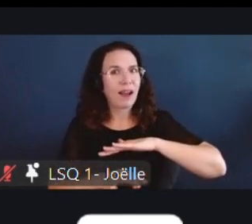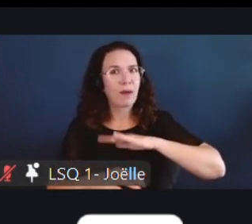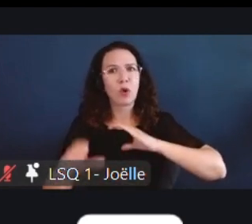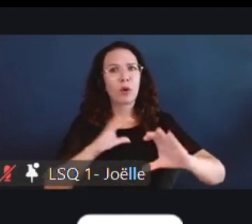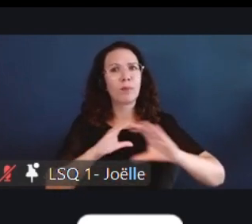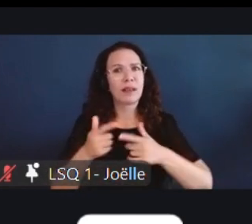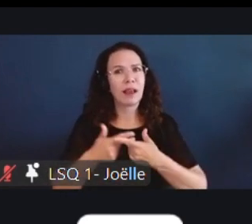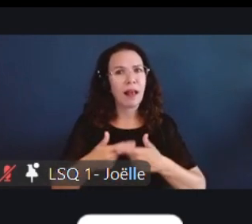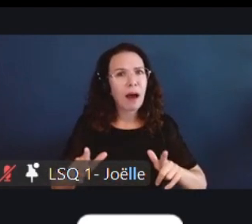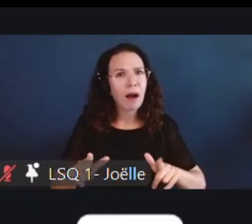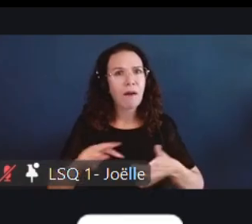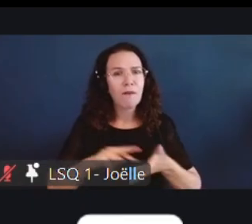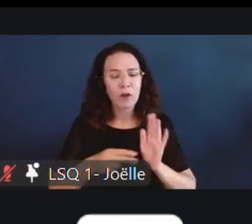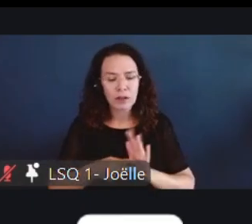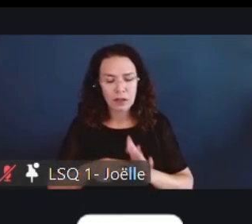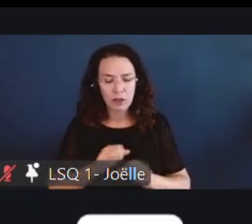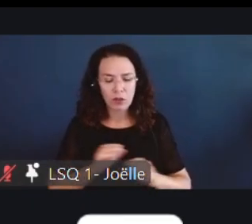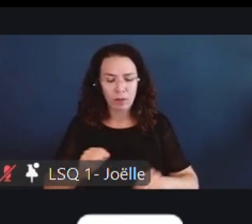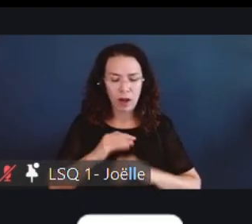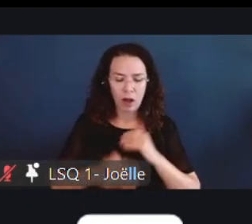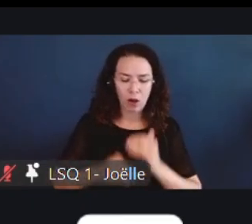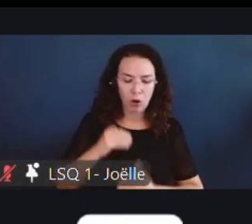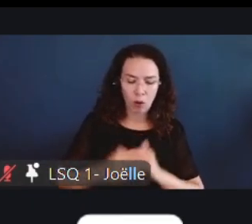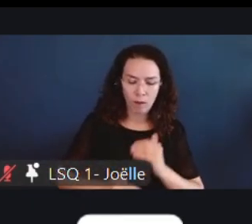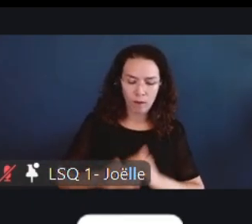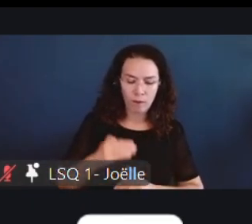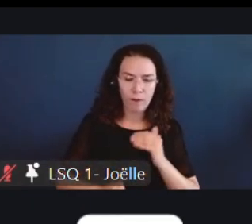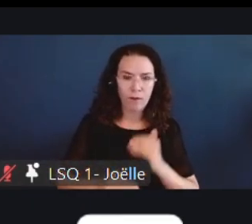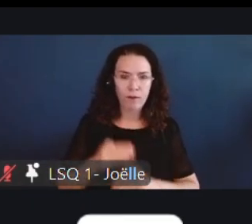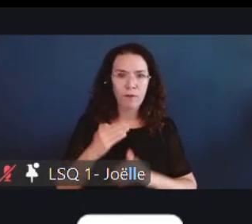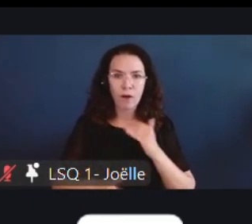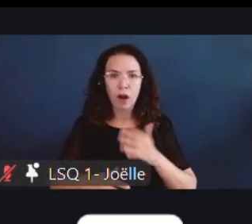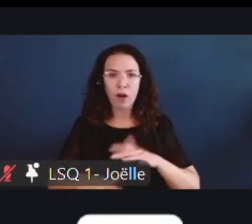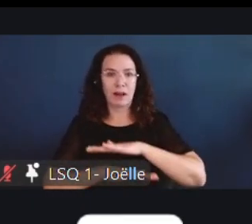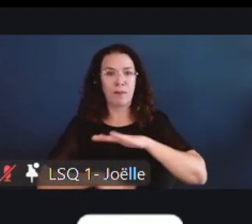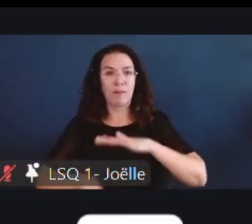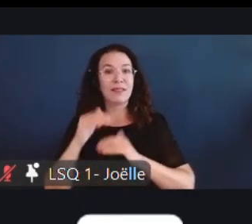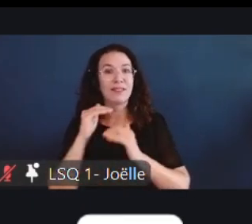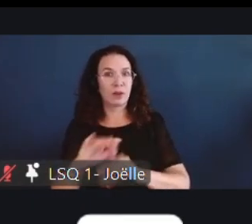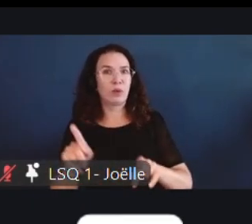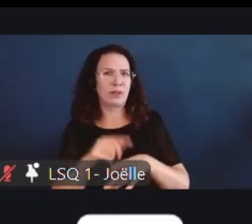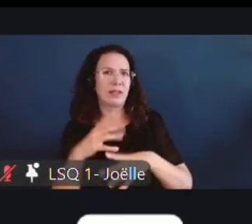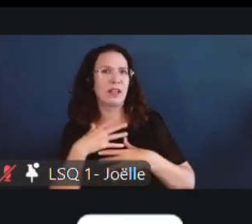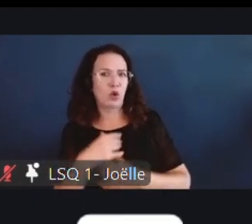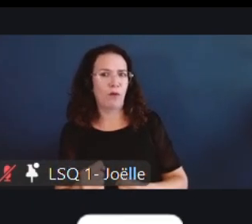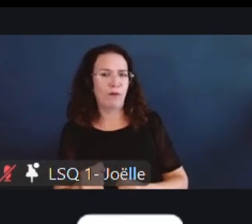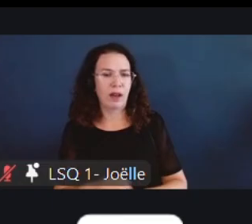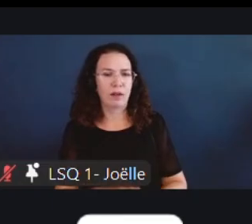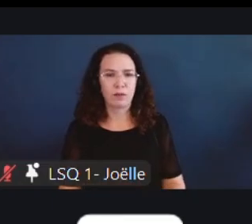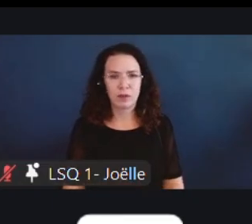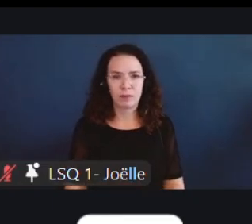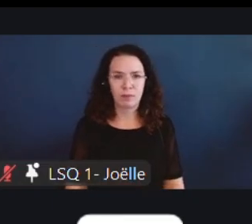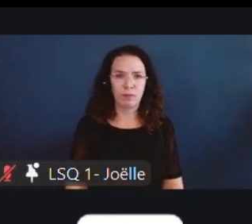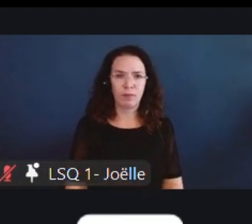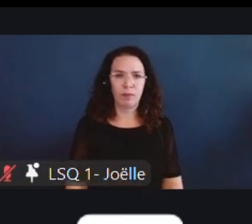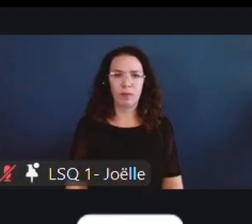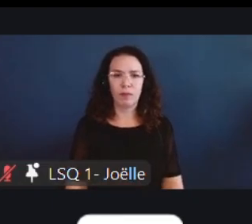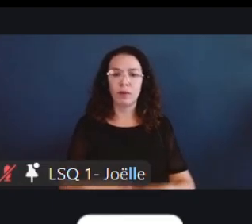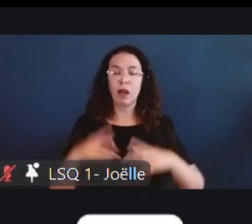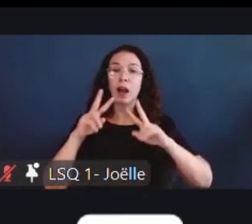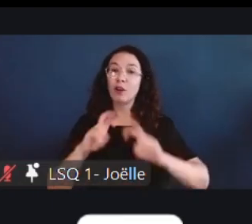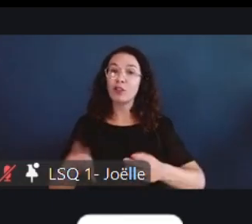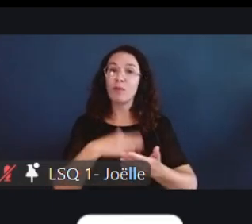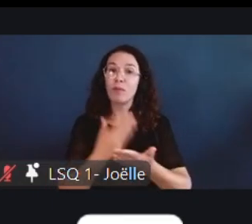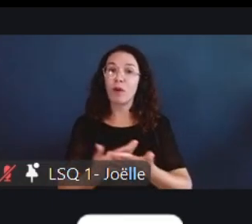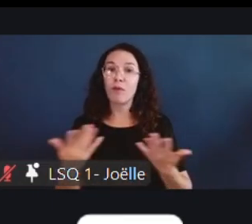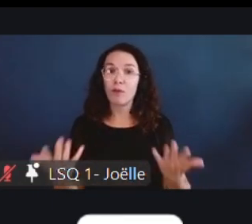sa langue n'est pas qu'une question de confort, c'est la base de la sécurité et de la confiance. La recherche montre